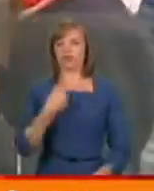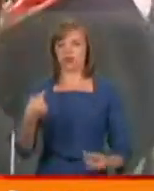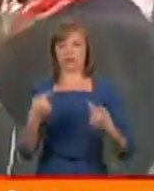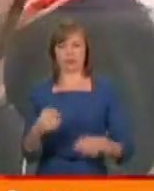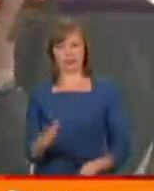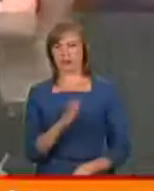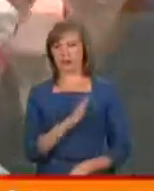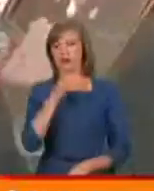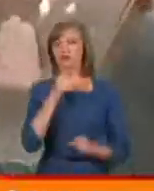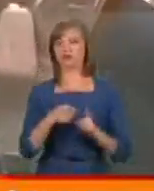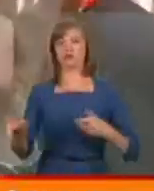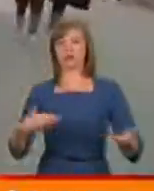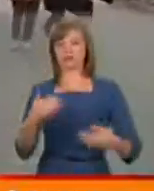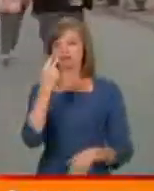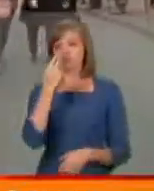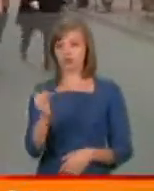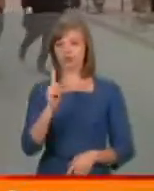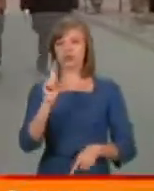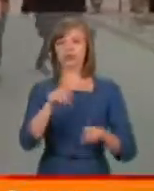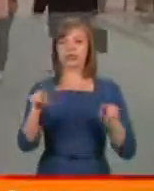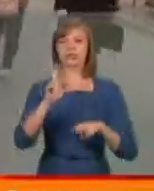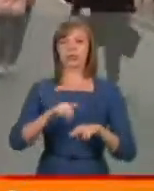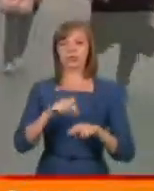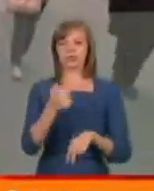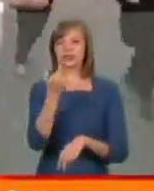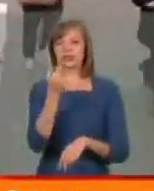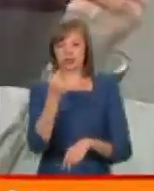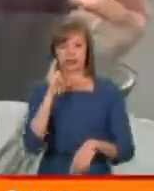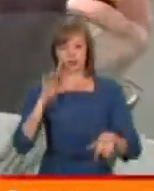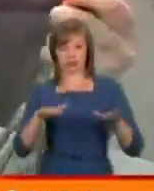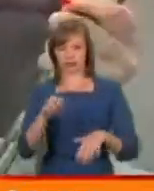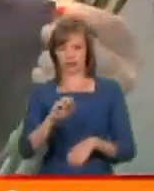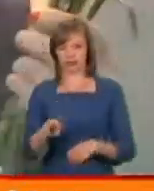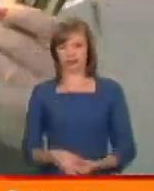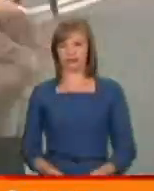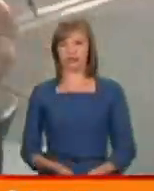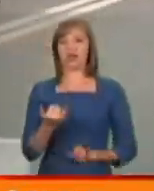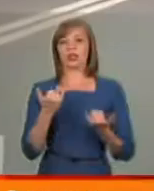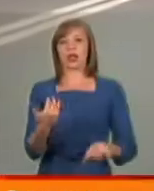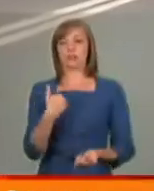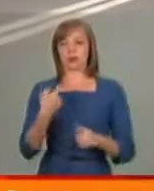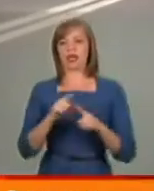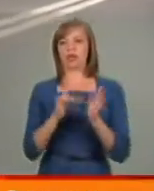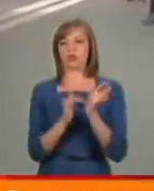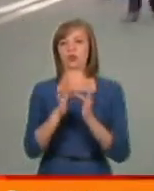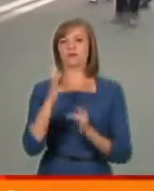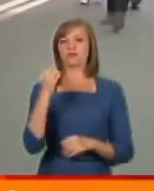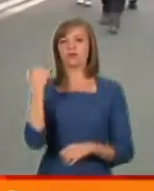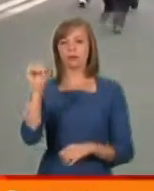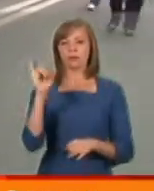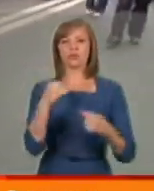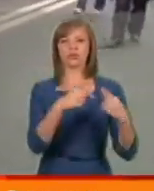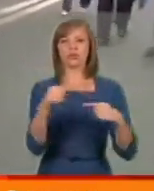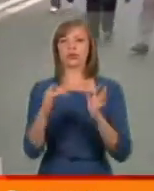Вже під час ходи стає видно, що десь поліціянти трішки недогледіли. Для мене це символ перемоги, і